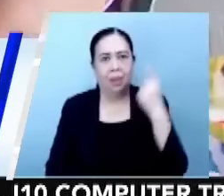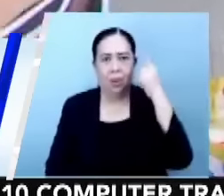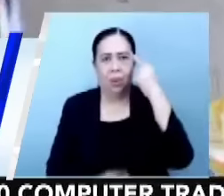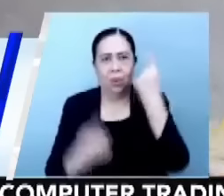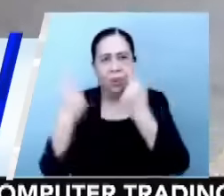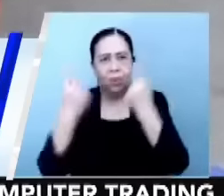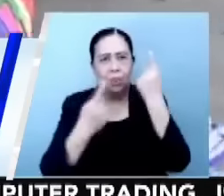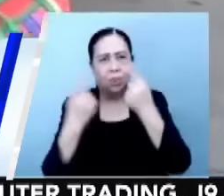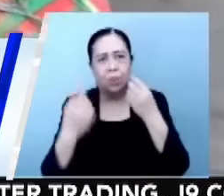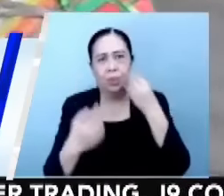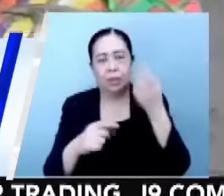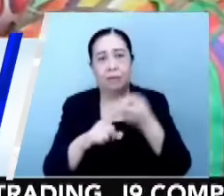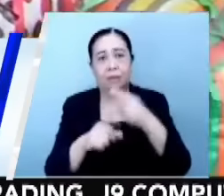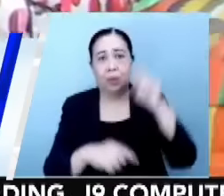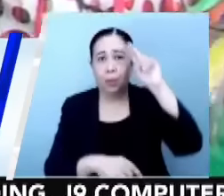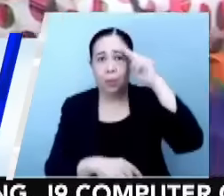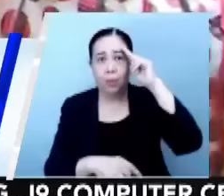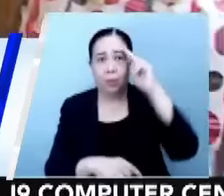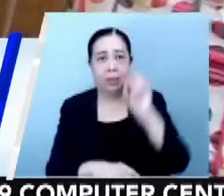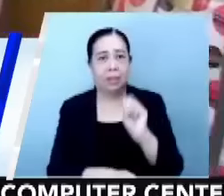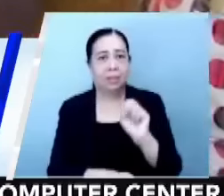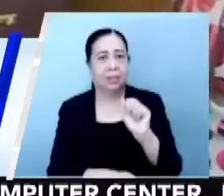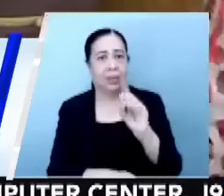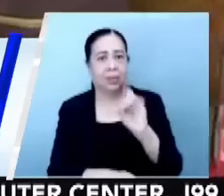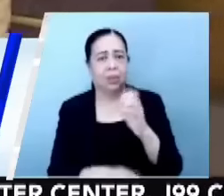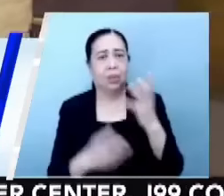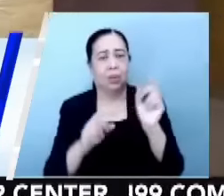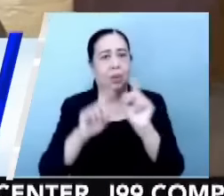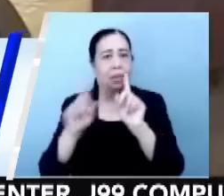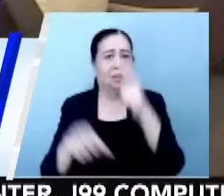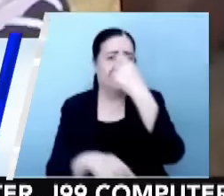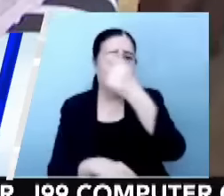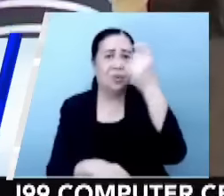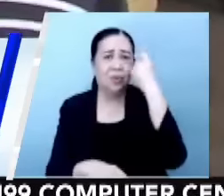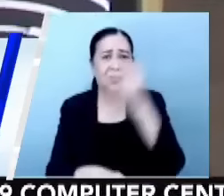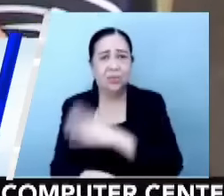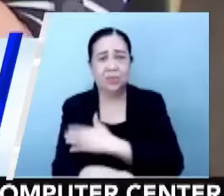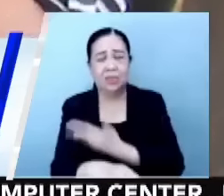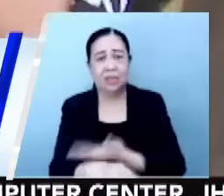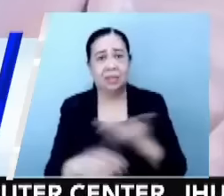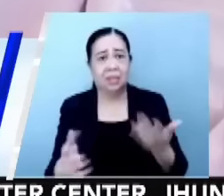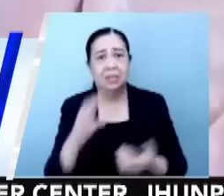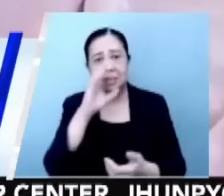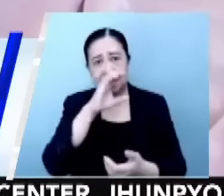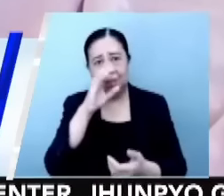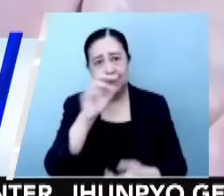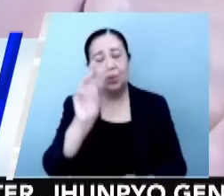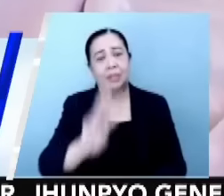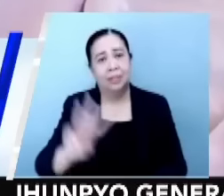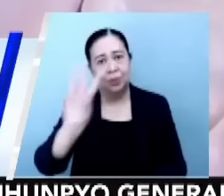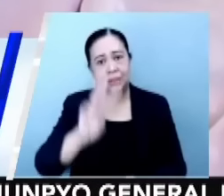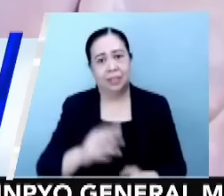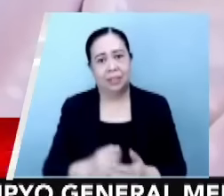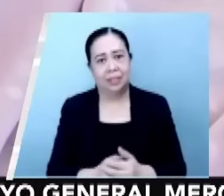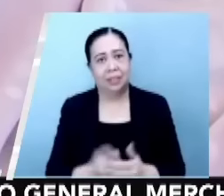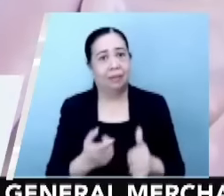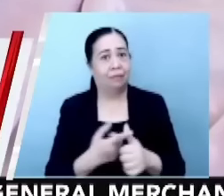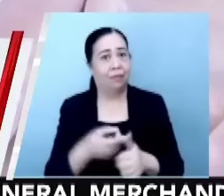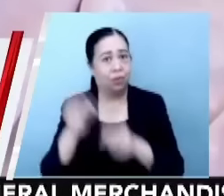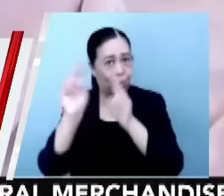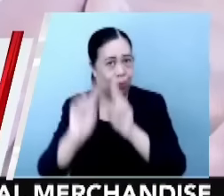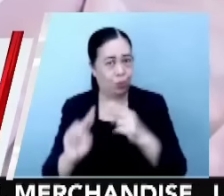galing sa Saudi Arabia para lang makadalo sa graduation ng anak sa Cebu sa Miyerkules. First owner siya. Para